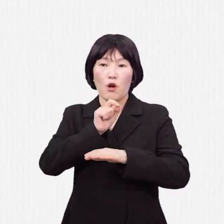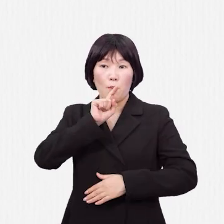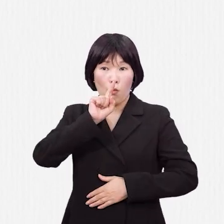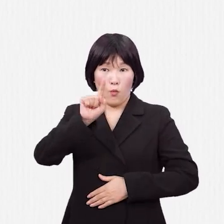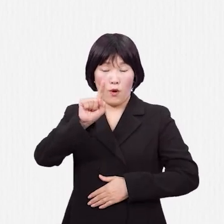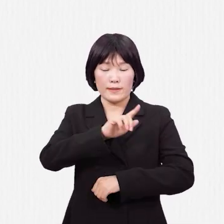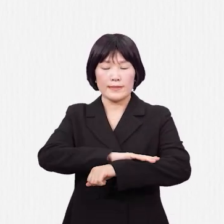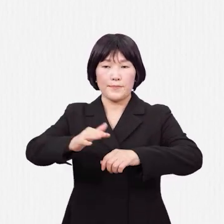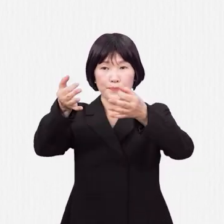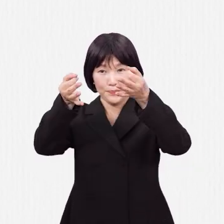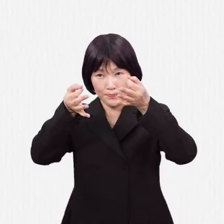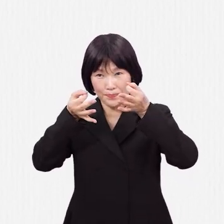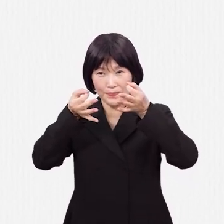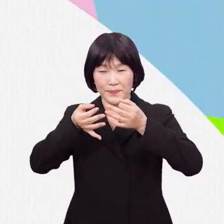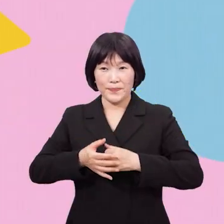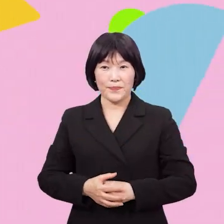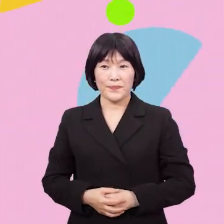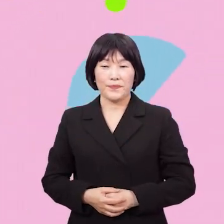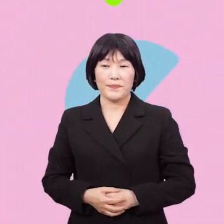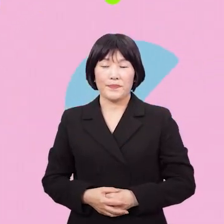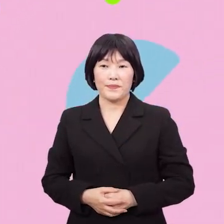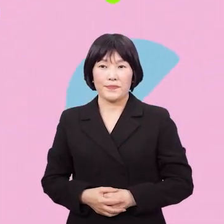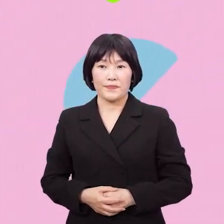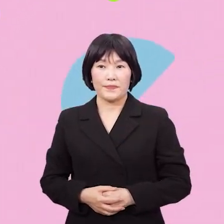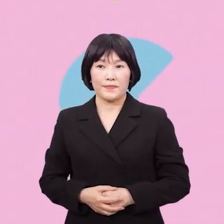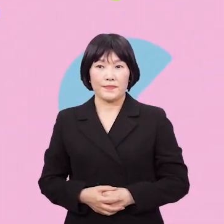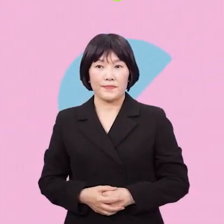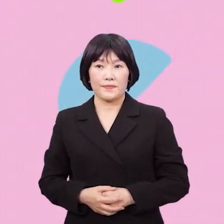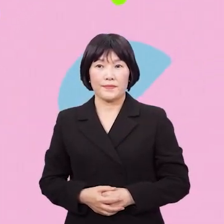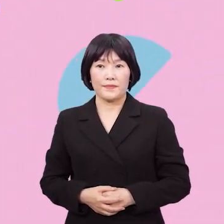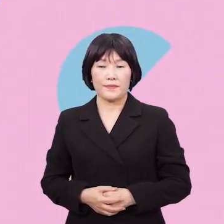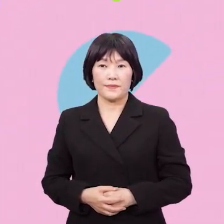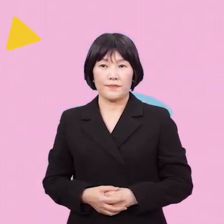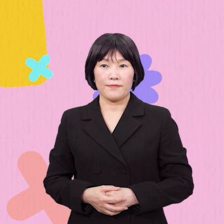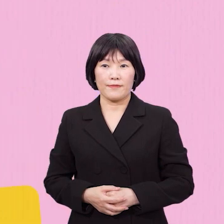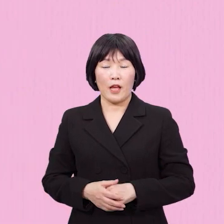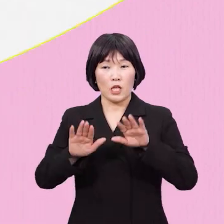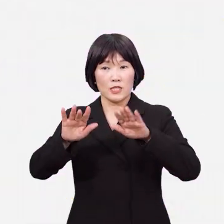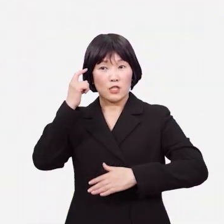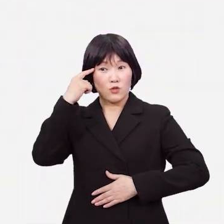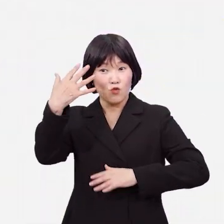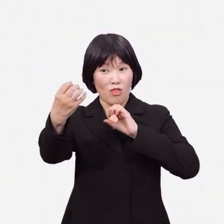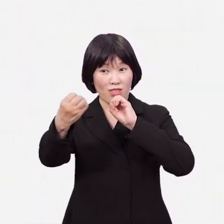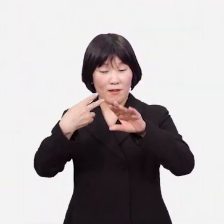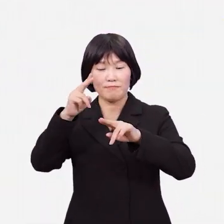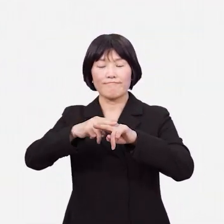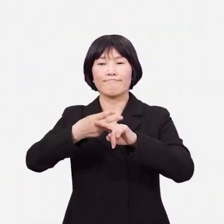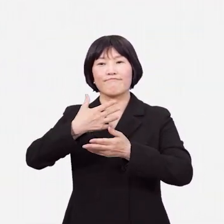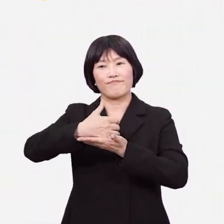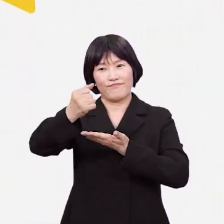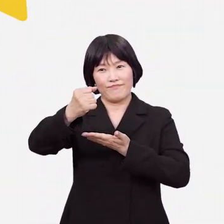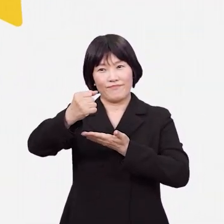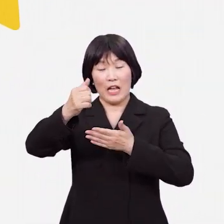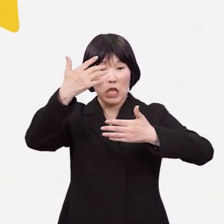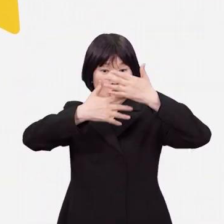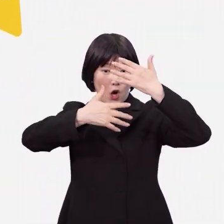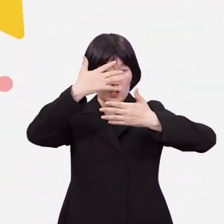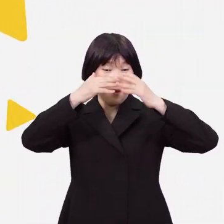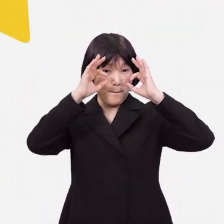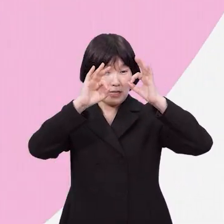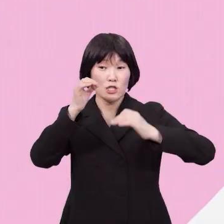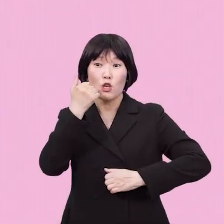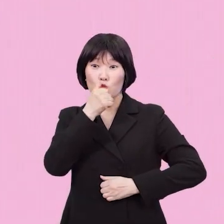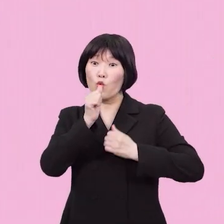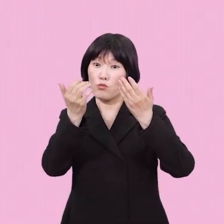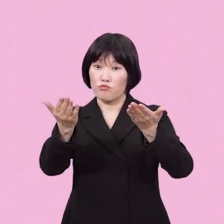열심히 시청하셨나요? 그렇다면 퀴즈 풀고 선물 받아가세요. 앞선 영상 속에서 소개된